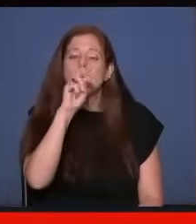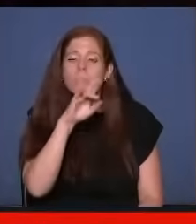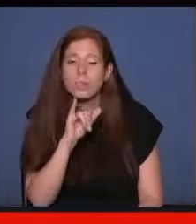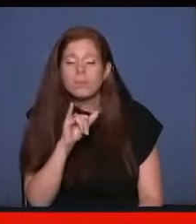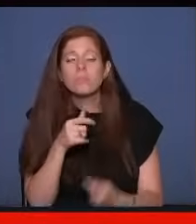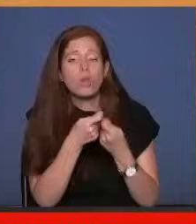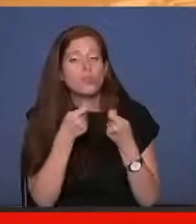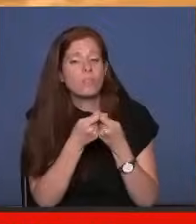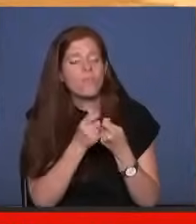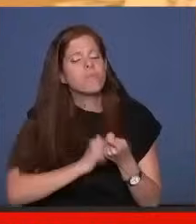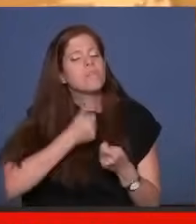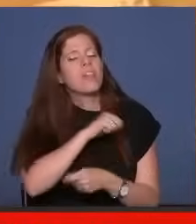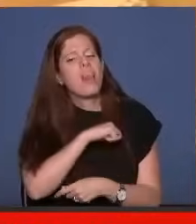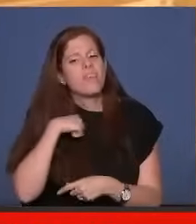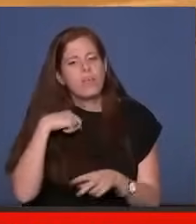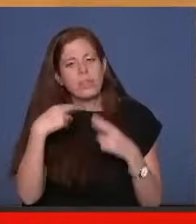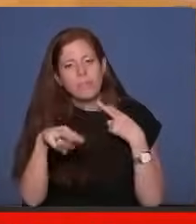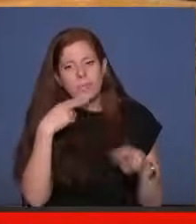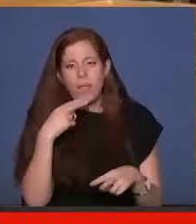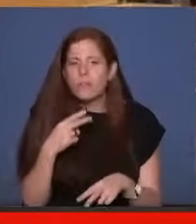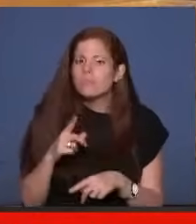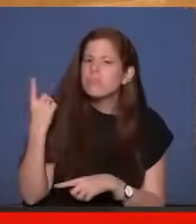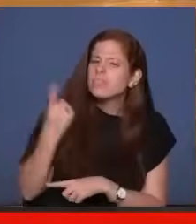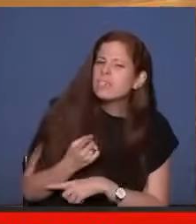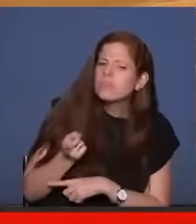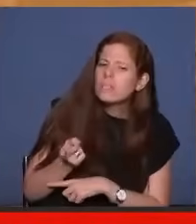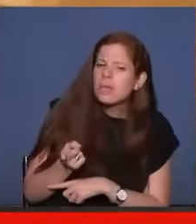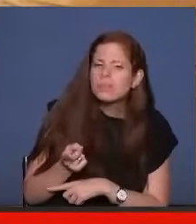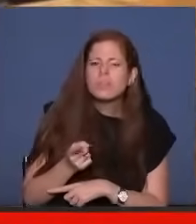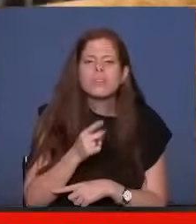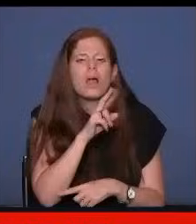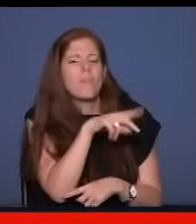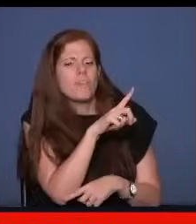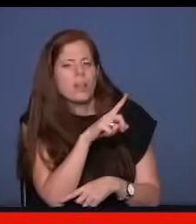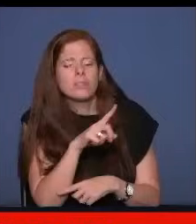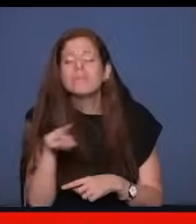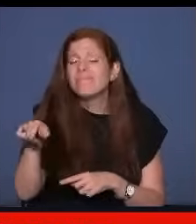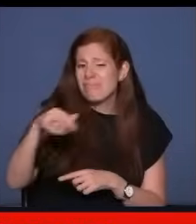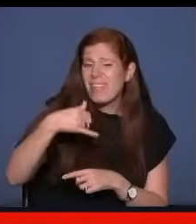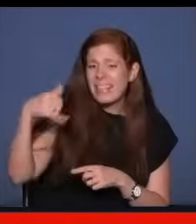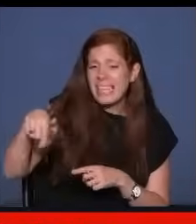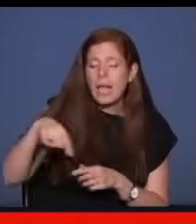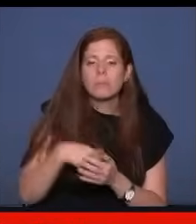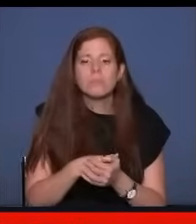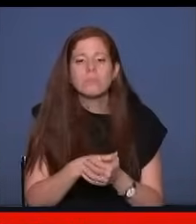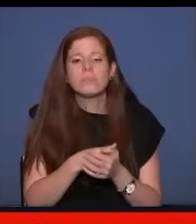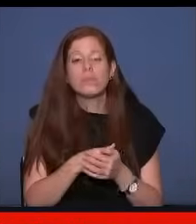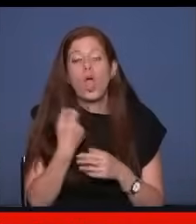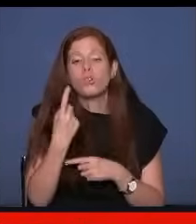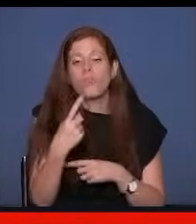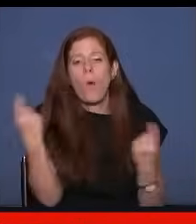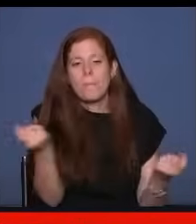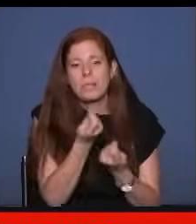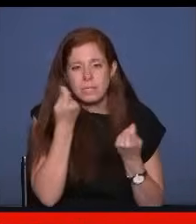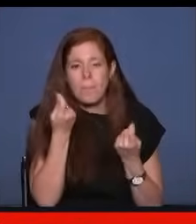את המסעדה. איזה הזמן הזאת? 201. רוצים להתחיל את שמיצ'ורי? השבוע פרסם אמיר פוסט שבו הוא מעמיד